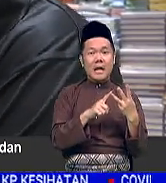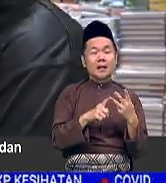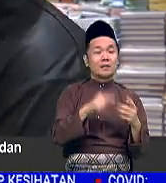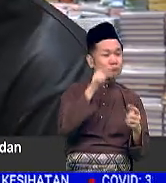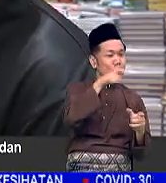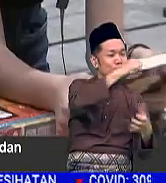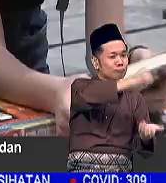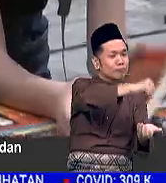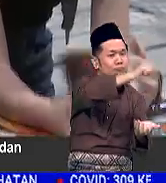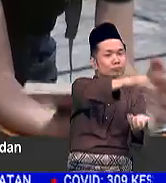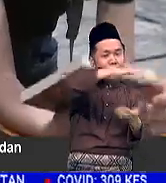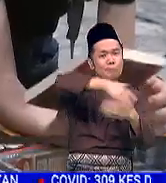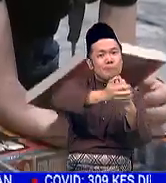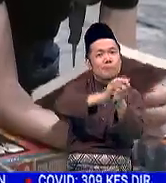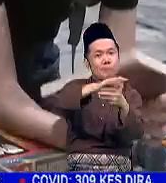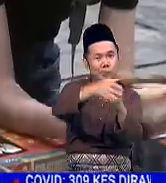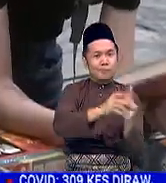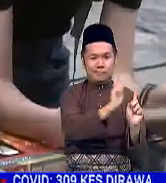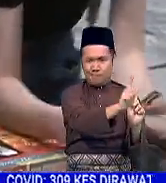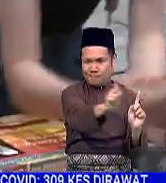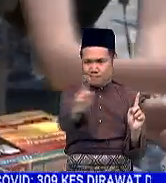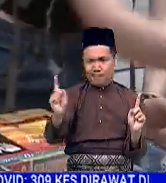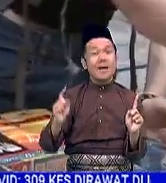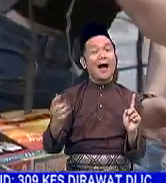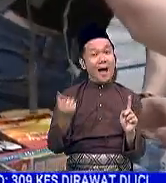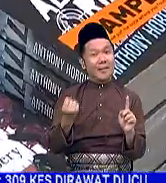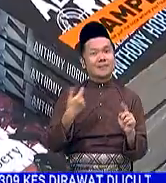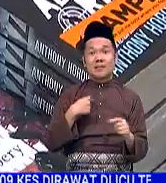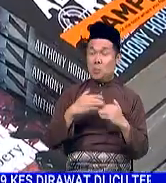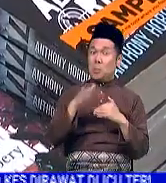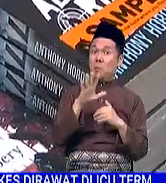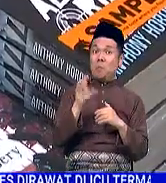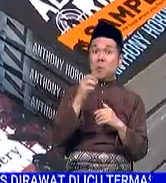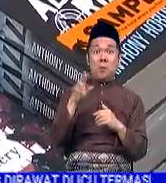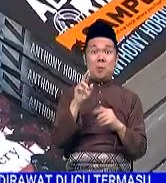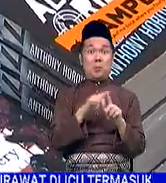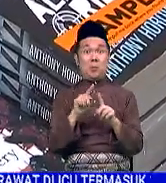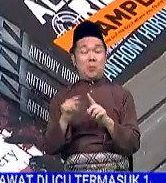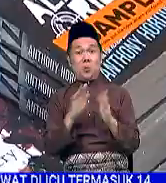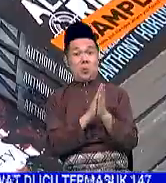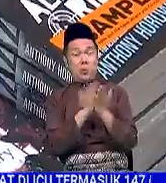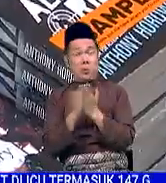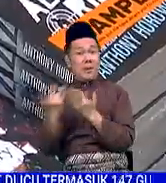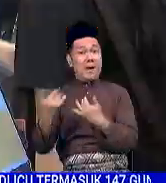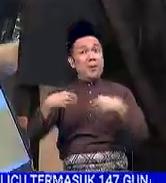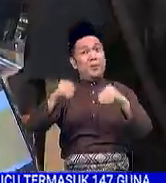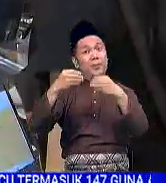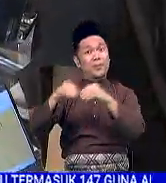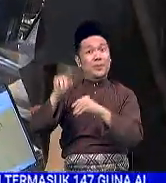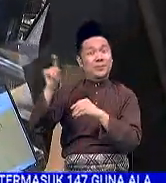hand sanitization. Lebih 60,000 judul buku pelbagai bidang ditawarkan pada jualan yang berlangsung di